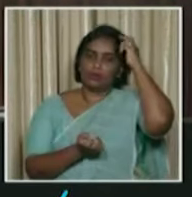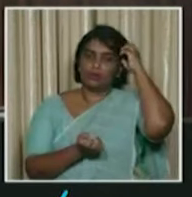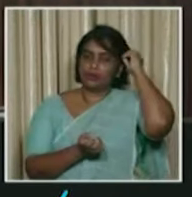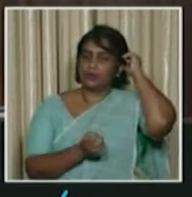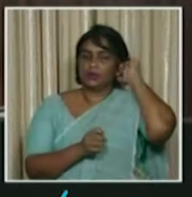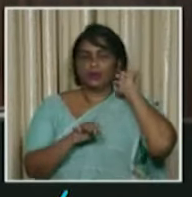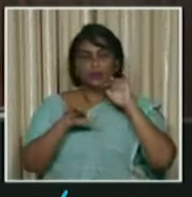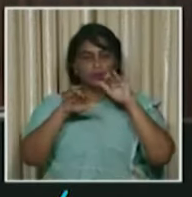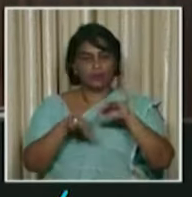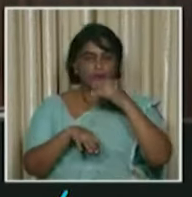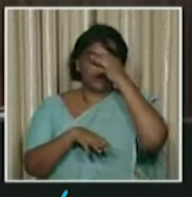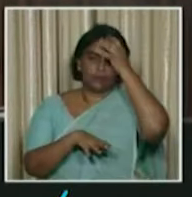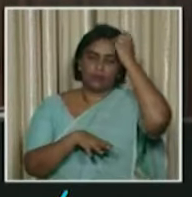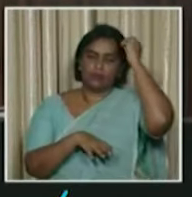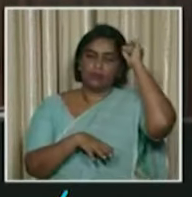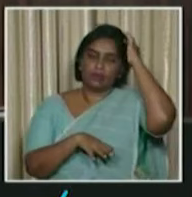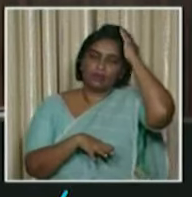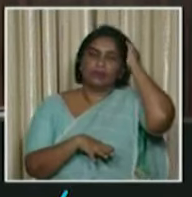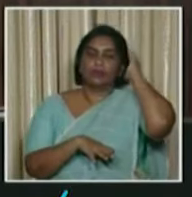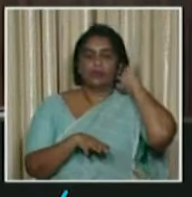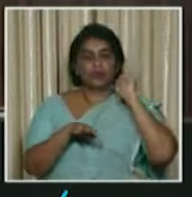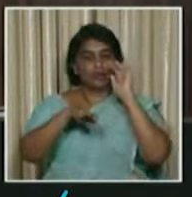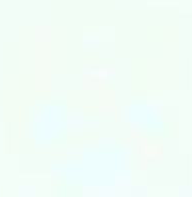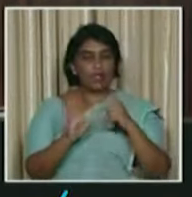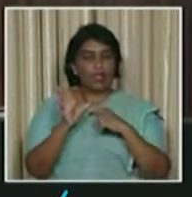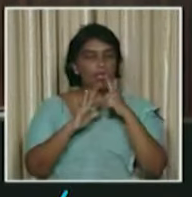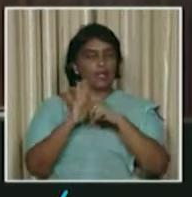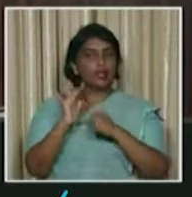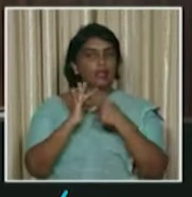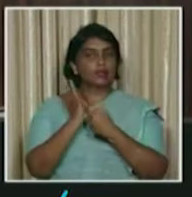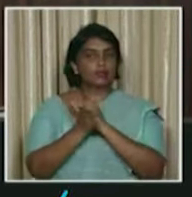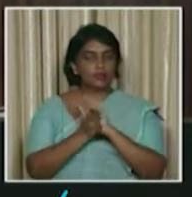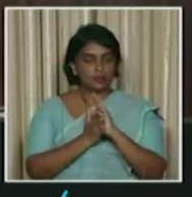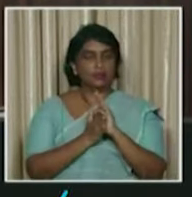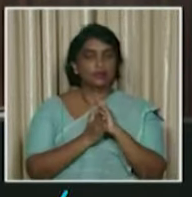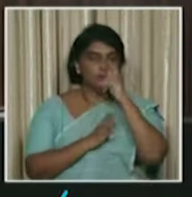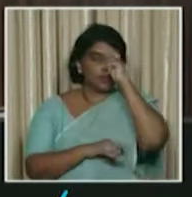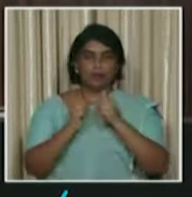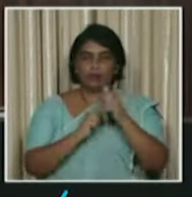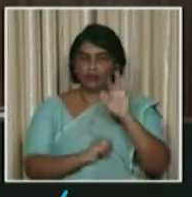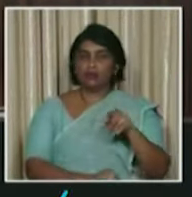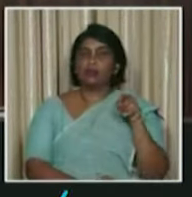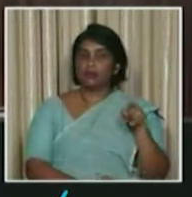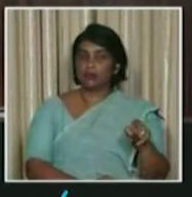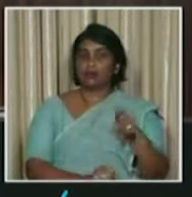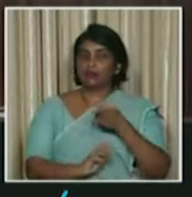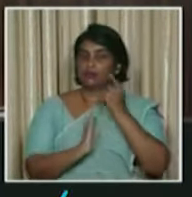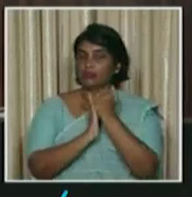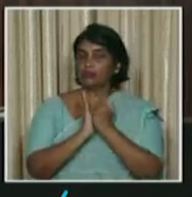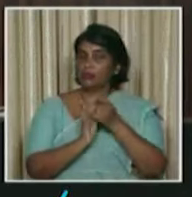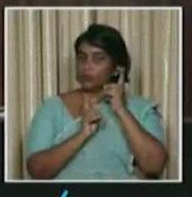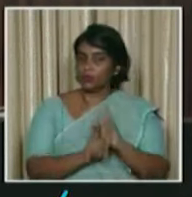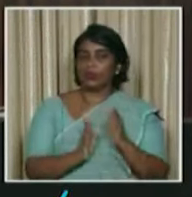තිබිය අවස්ථාවක ස්පර්ශ ක්‍රීම පාර්ලිමේන්තු මන්ත්‍රී අදිත් මාන්නපිරු මහතා විසින් අද දින සභාගර්භයේ තුලදී සිදු කරන ලද බැවින් එකී ස්ථාවර නියෝගය